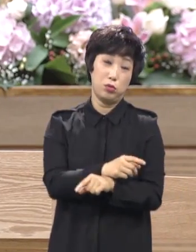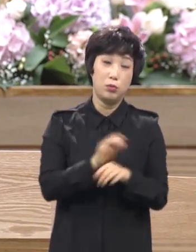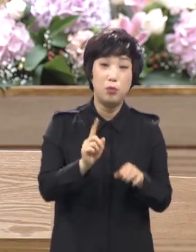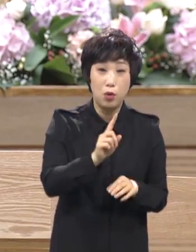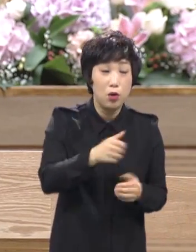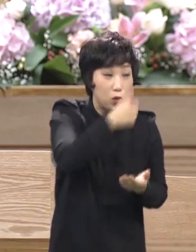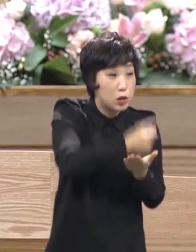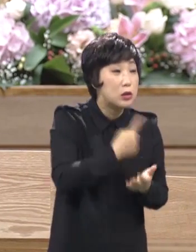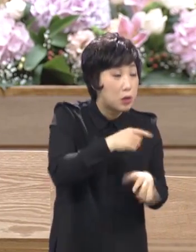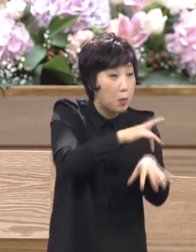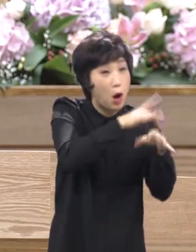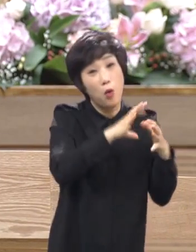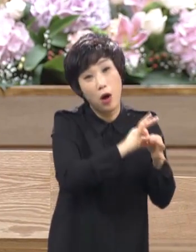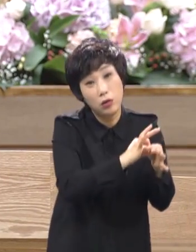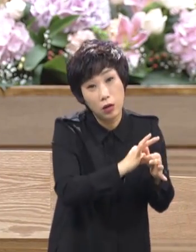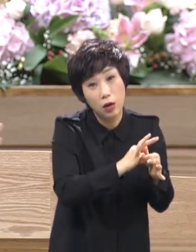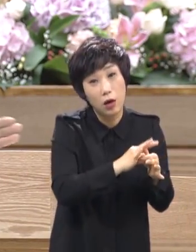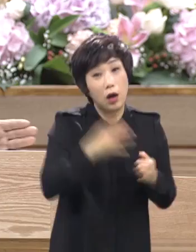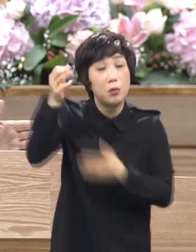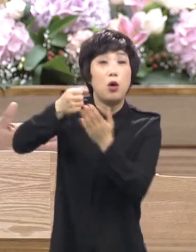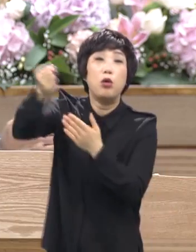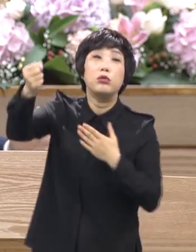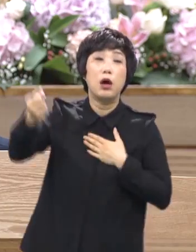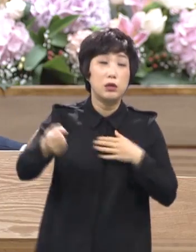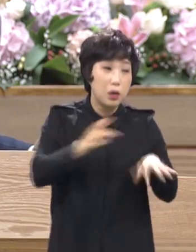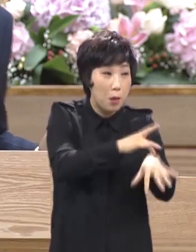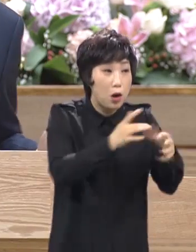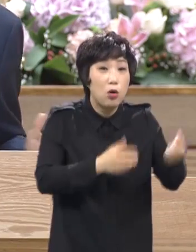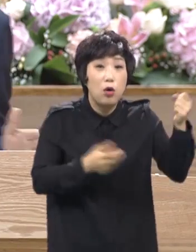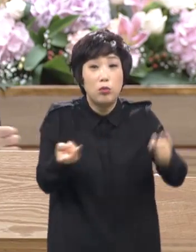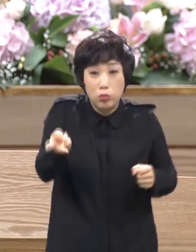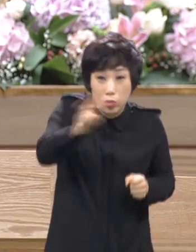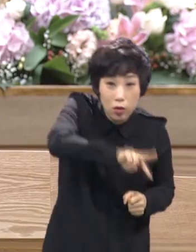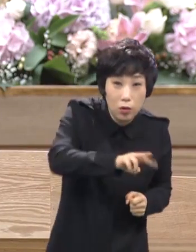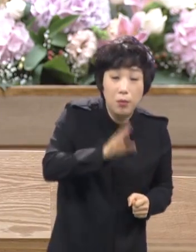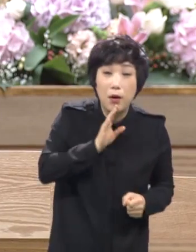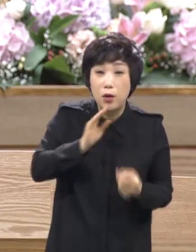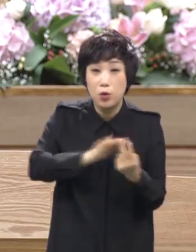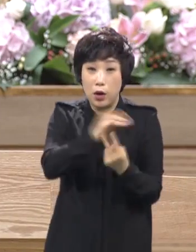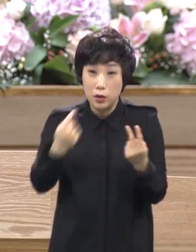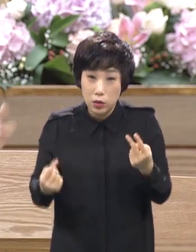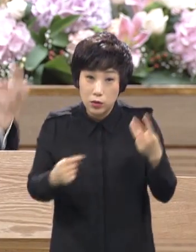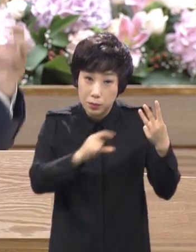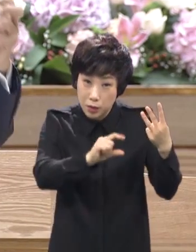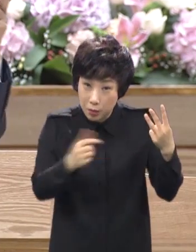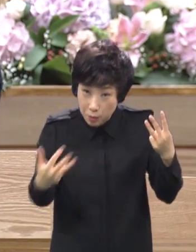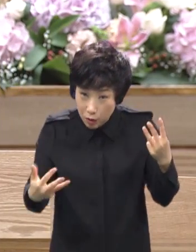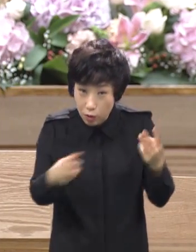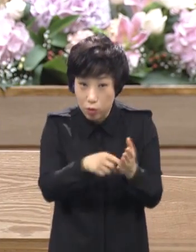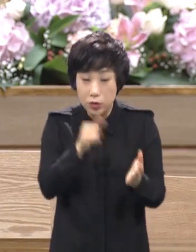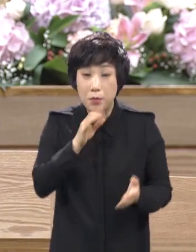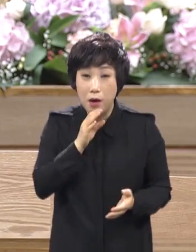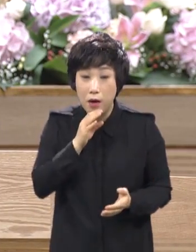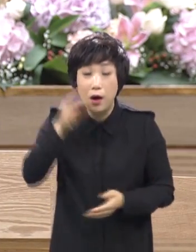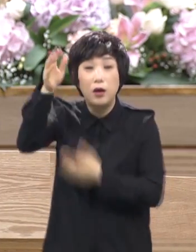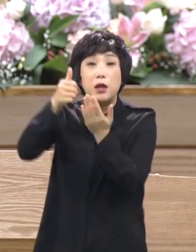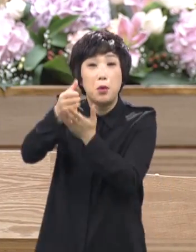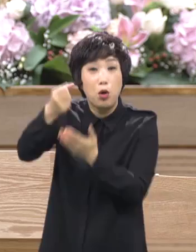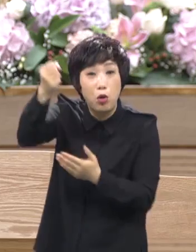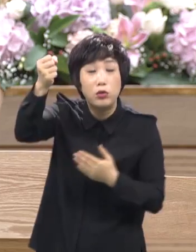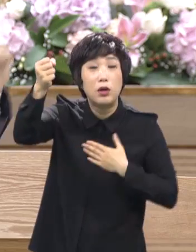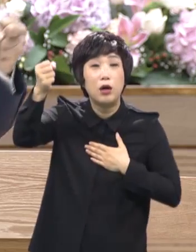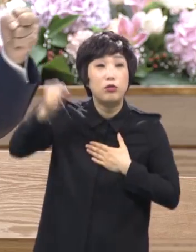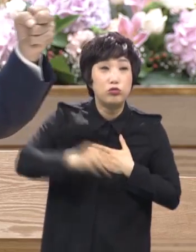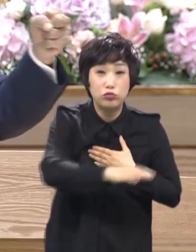자는 마귀에게 속하나니, 요한일서 3장 8절에 있는 대로 하나님의